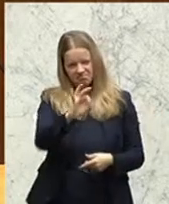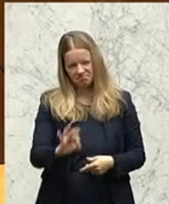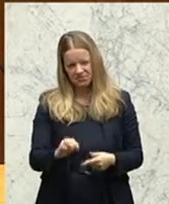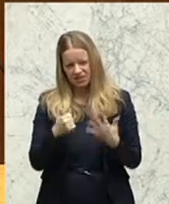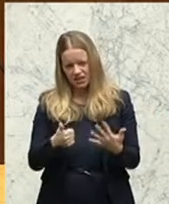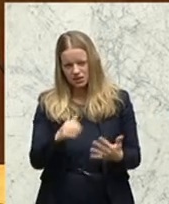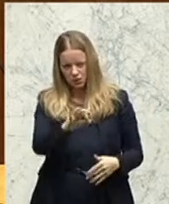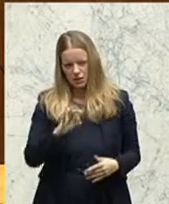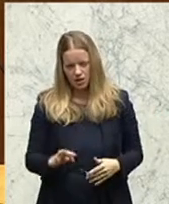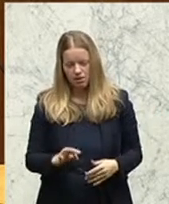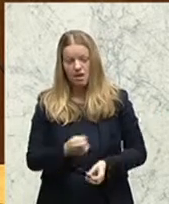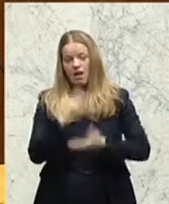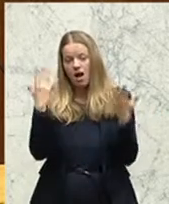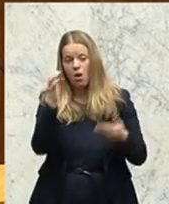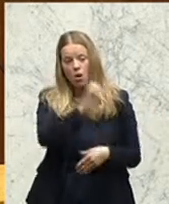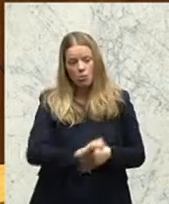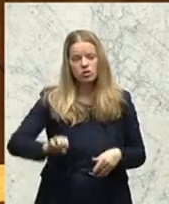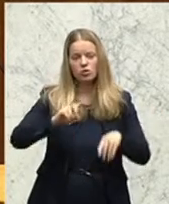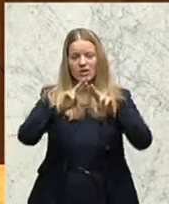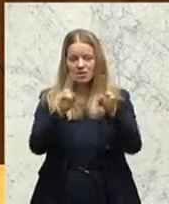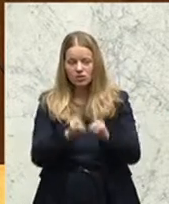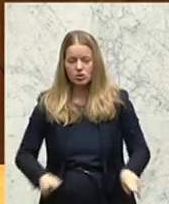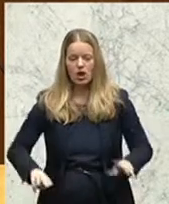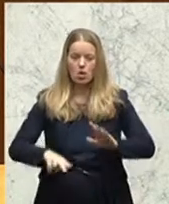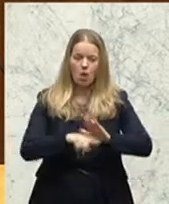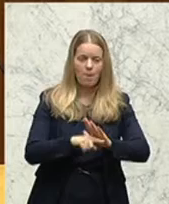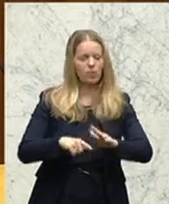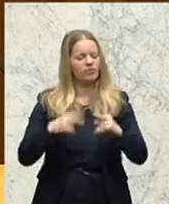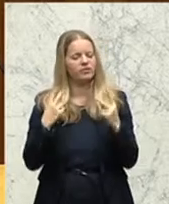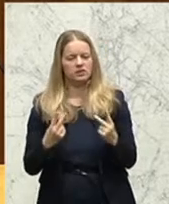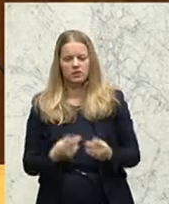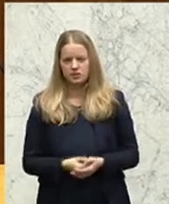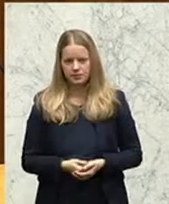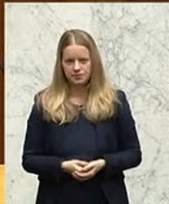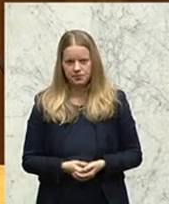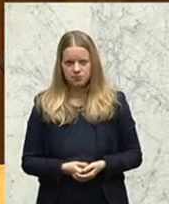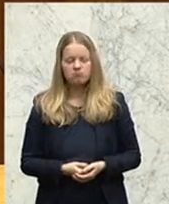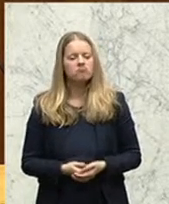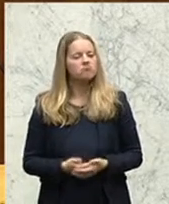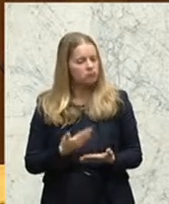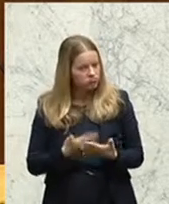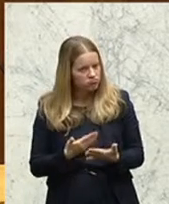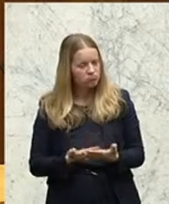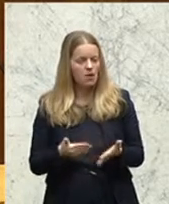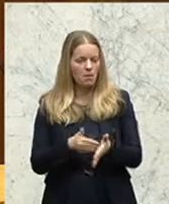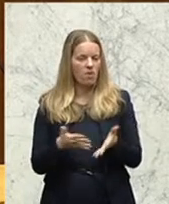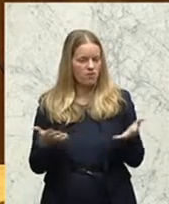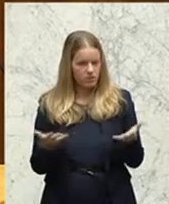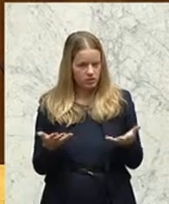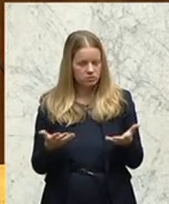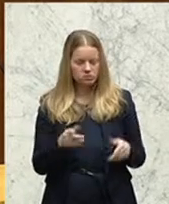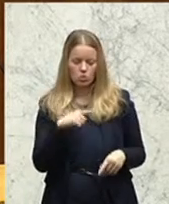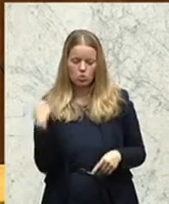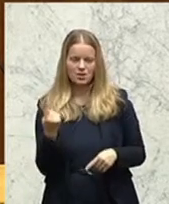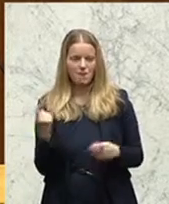natürlich auch die europäische und die internationale Normung von großer Bedeutung. Daher ist es wichtig, dass